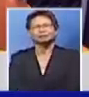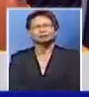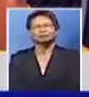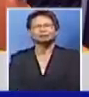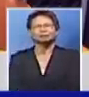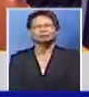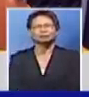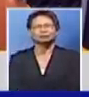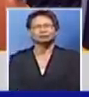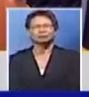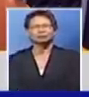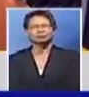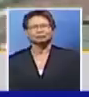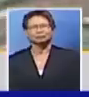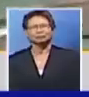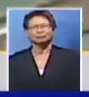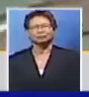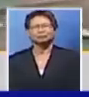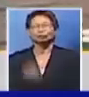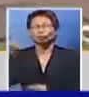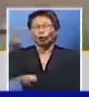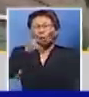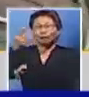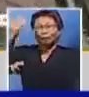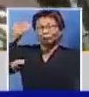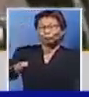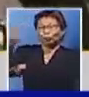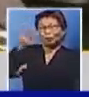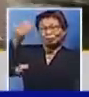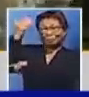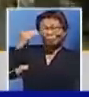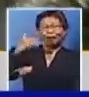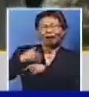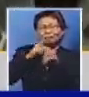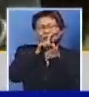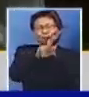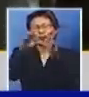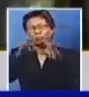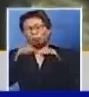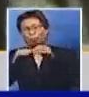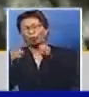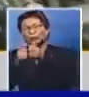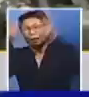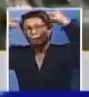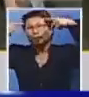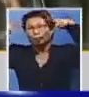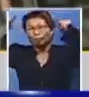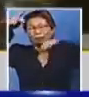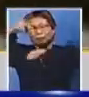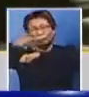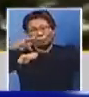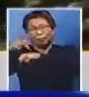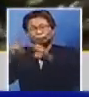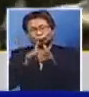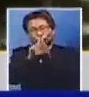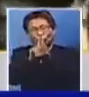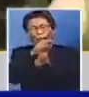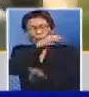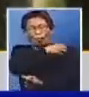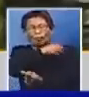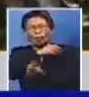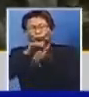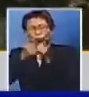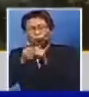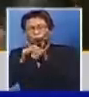And that is as much as I can say on that one. Dua hari lalu selepas mengadakan beberapa perjumpaan dengan Presiden Rodrigo Duterte, pegawai-pegawai